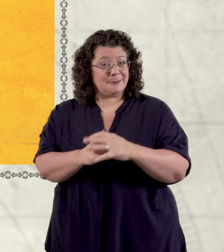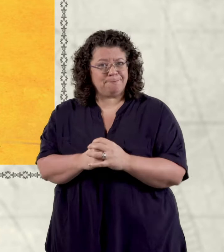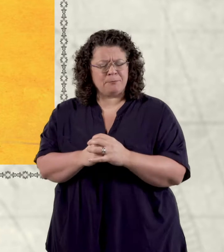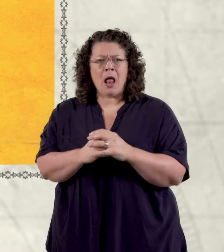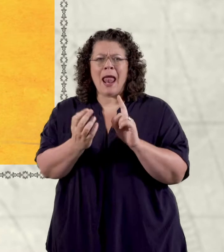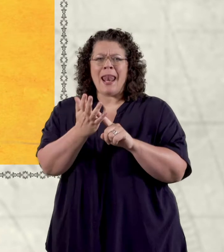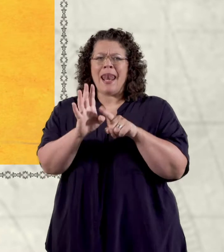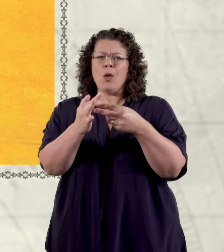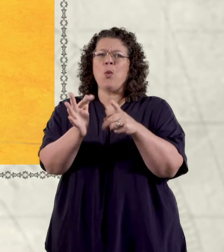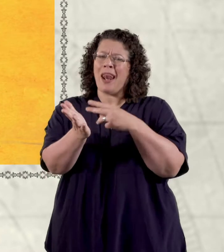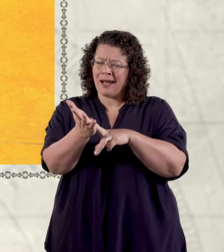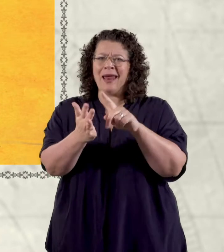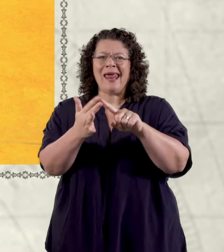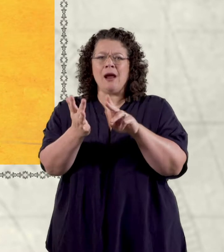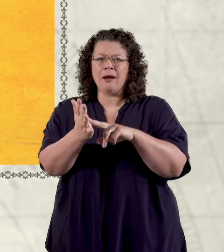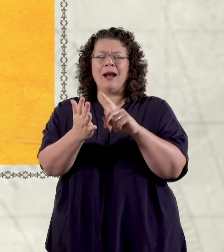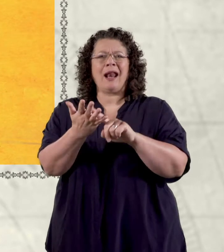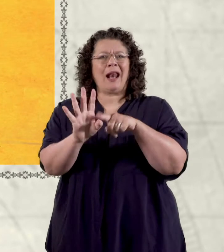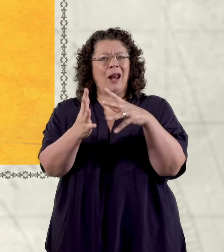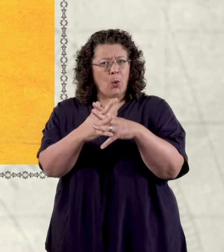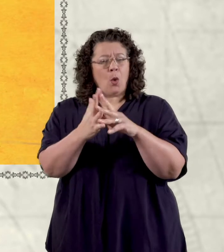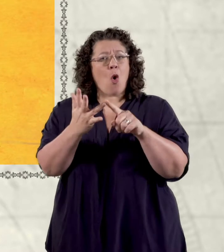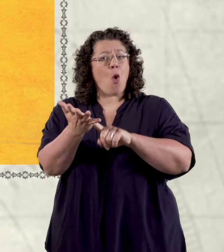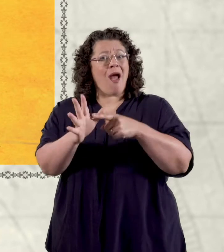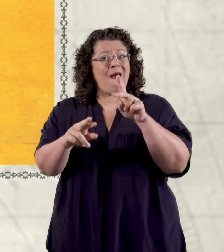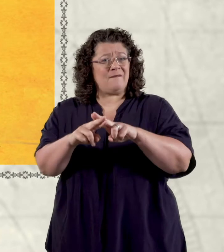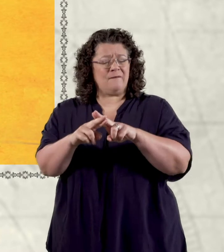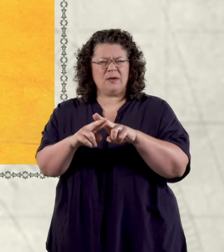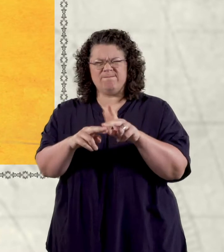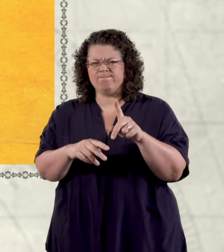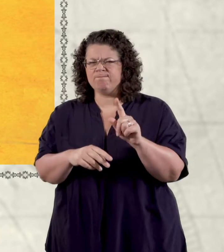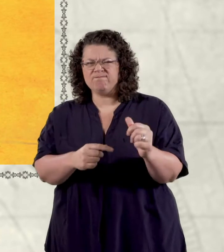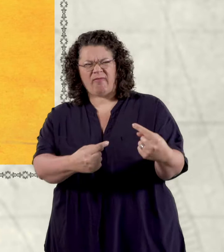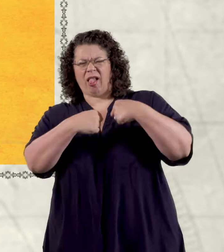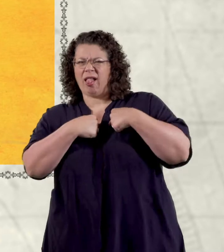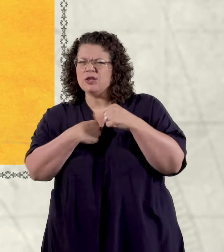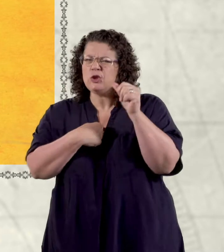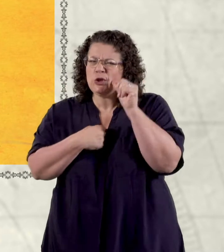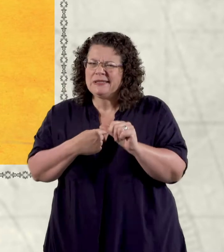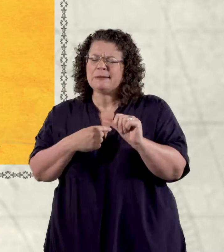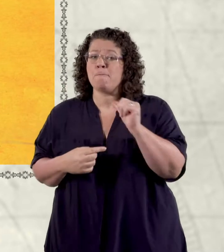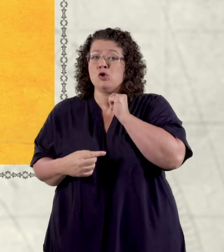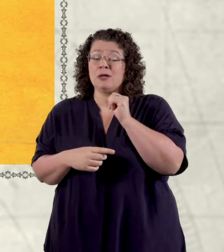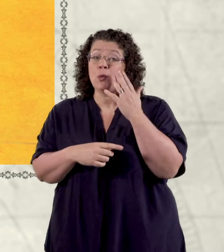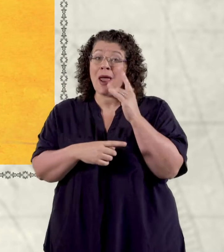yr 11 o Ragfyr yn yr oerfel a'r pont orewin ger Llanfair y Miallt yn y flwyddyn